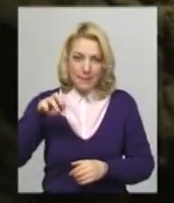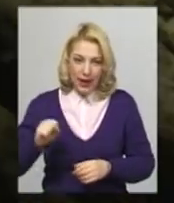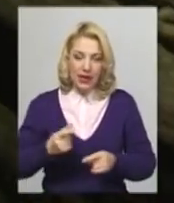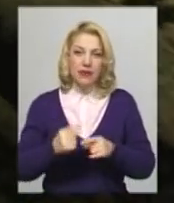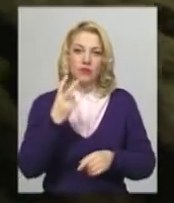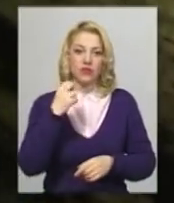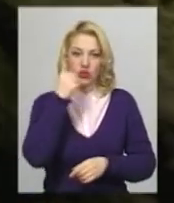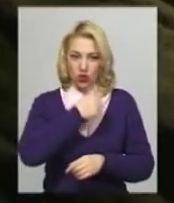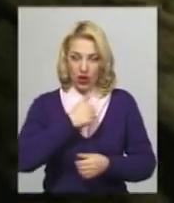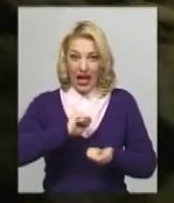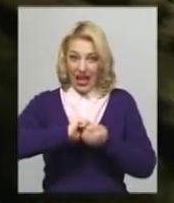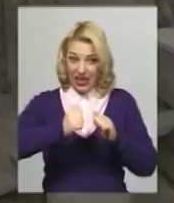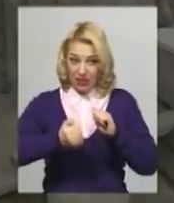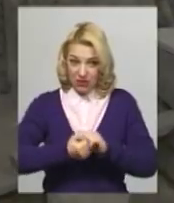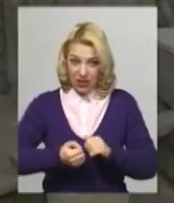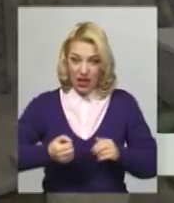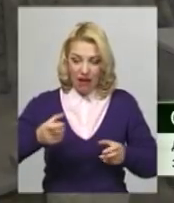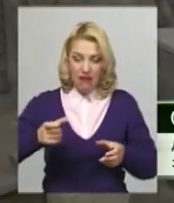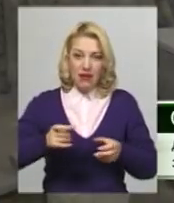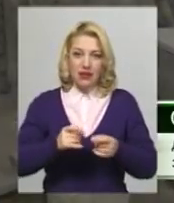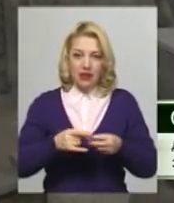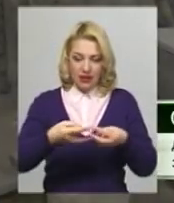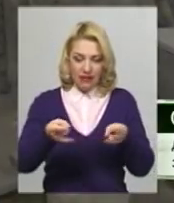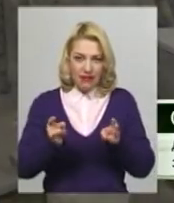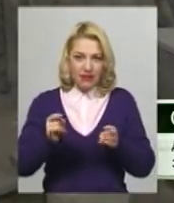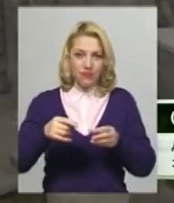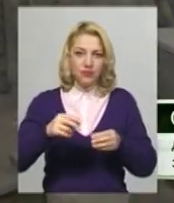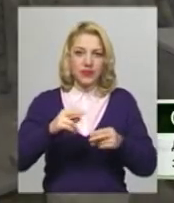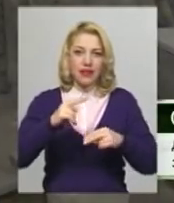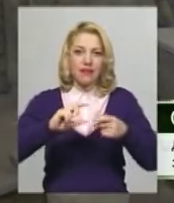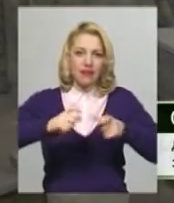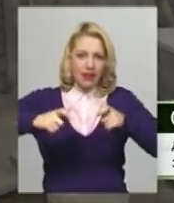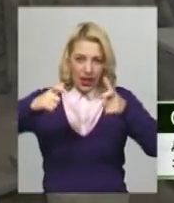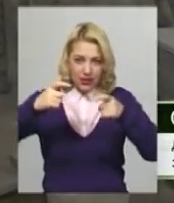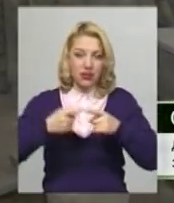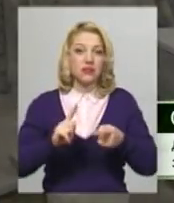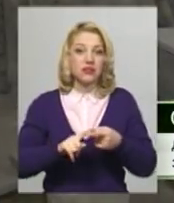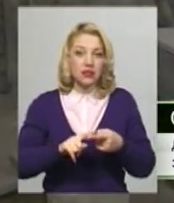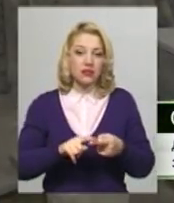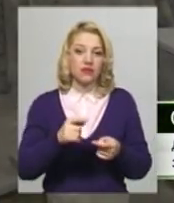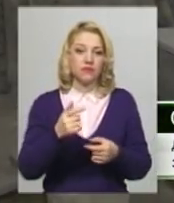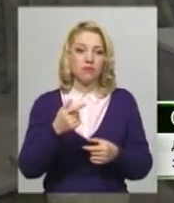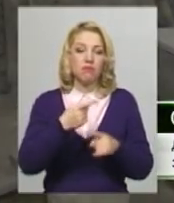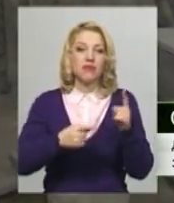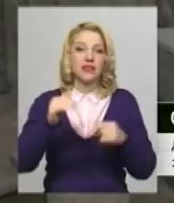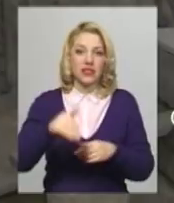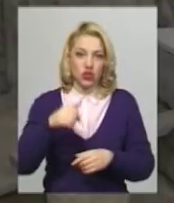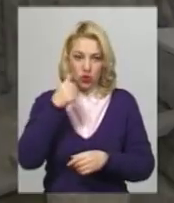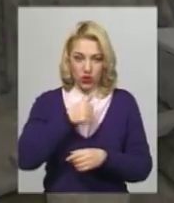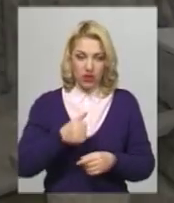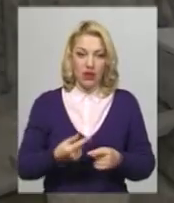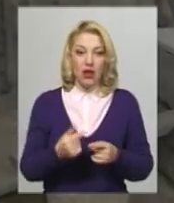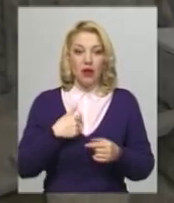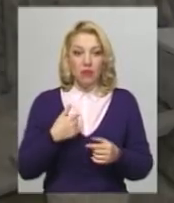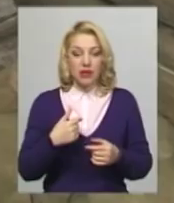– щонайменше – півтисячоліття. Ось в цьому році ми повернулися до цих робіт для того, щоб з'ясувати деякі елементи.